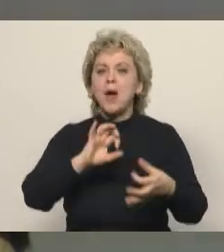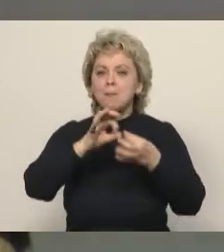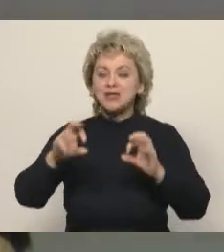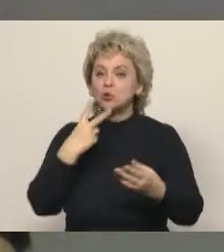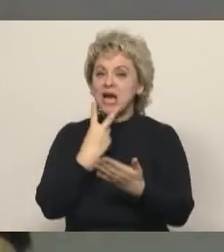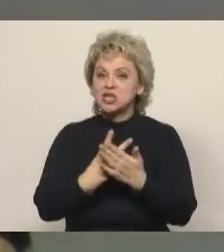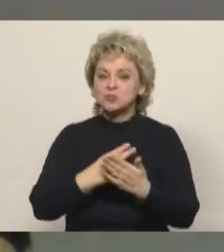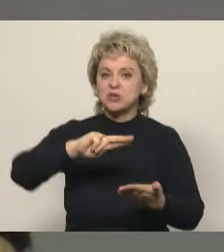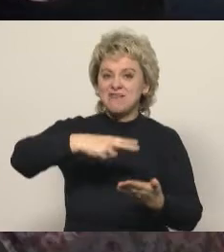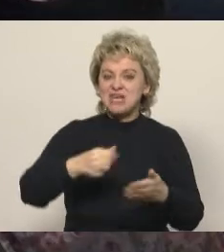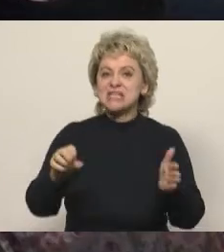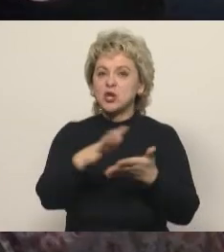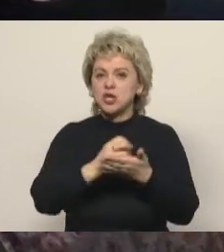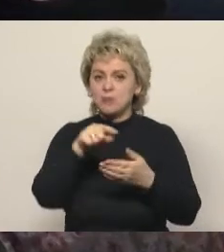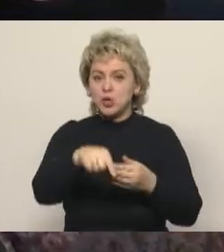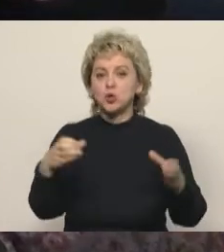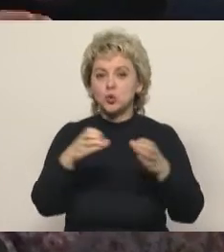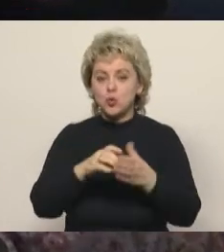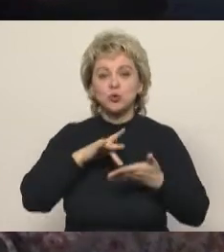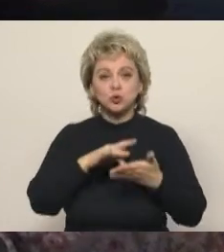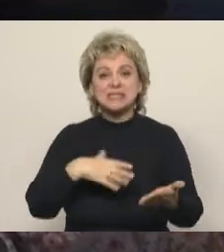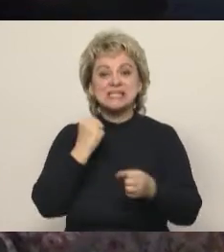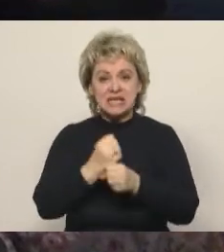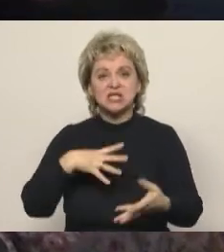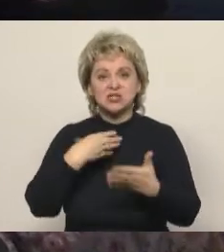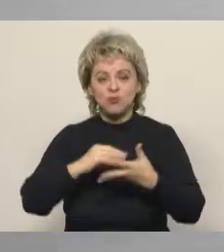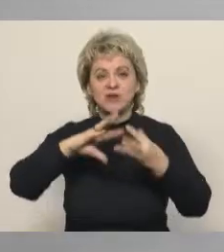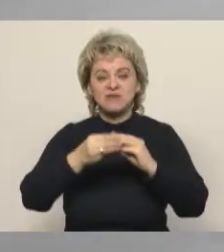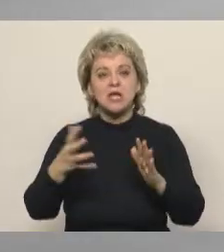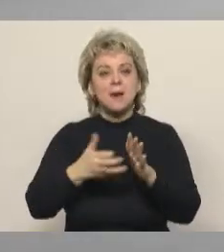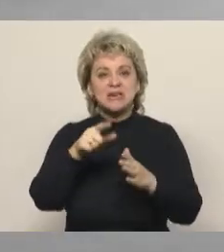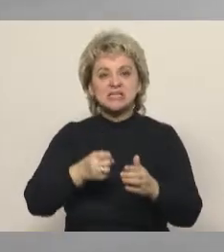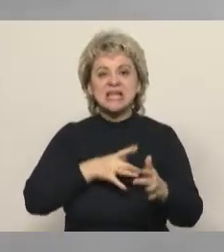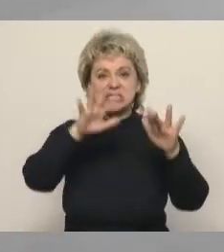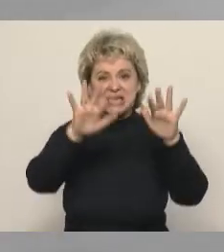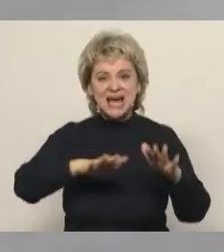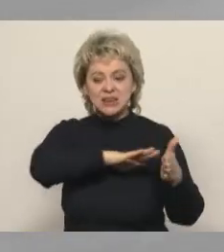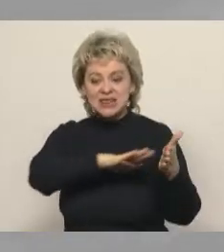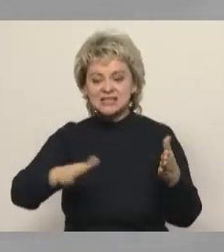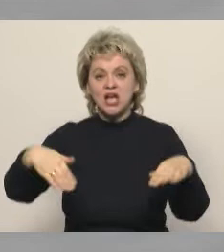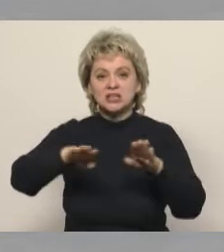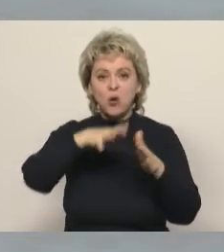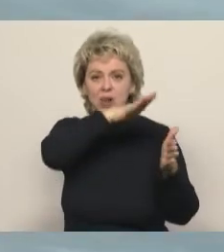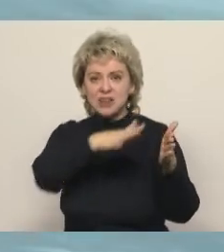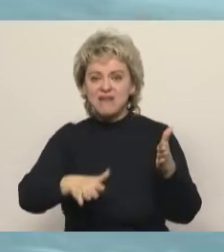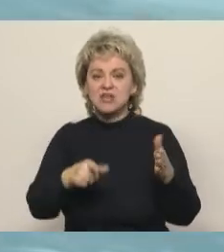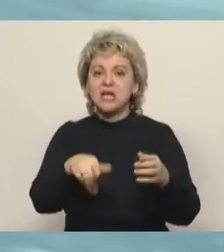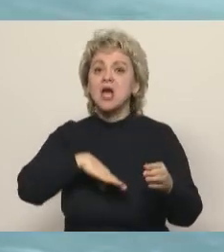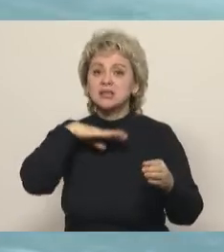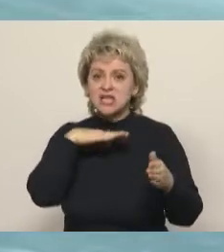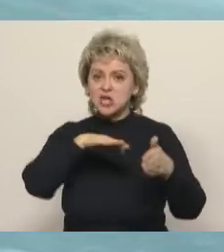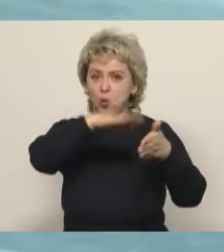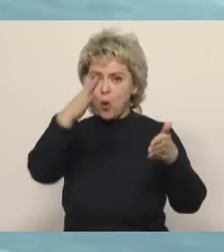подробно рассмотрены версии гибели группы туристов и сделан свой вывод. Причина трагедии – снежная доска. Для такой лавины достаточно крутизны